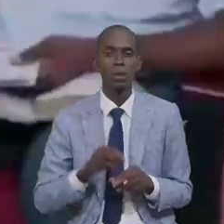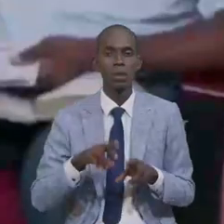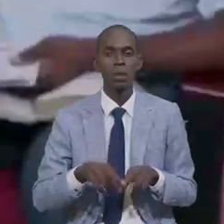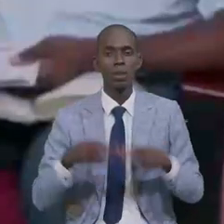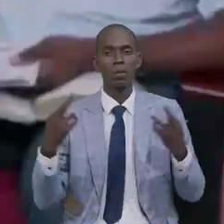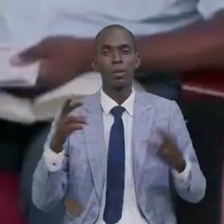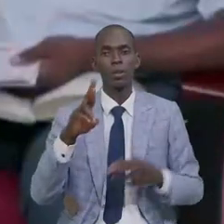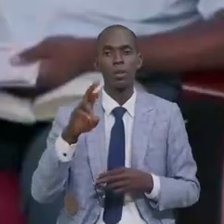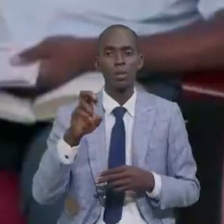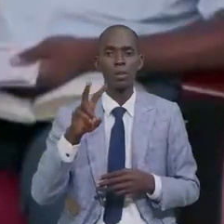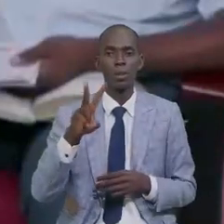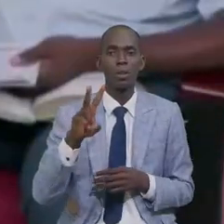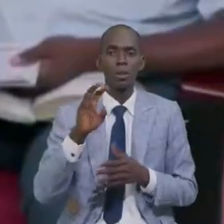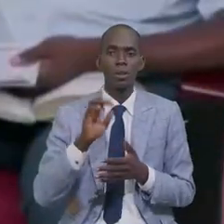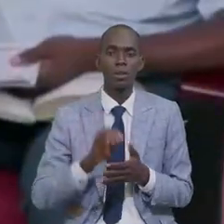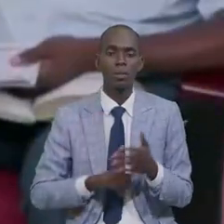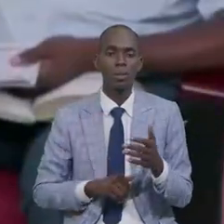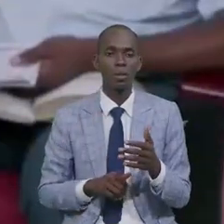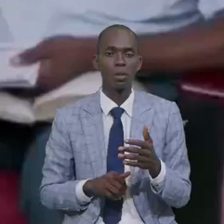En